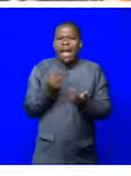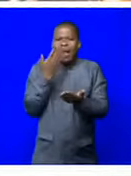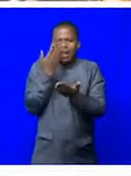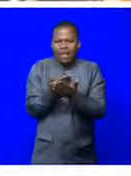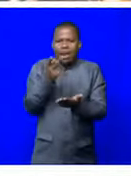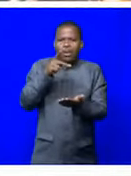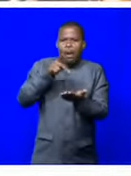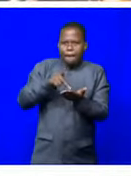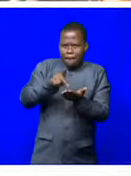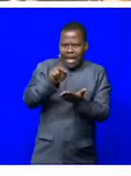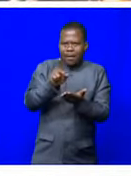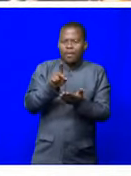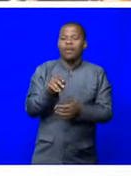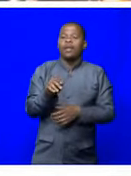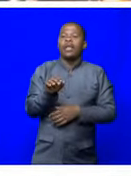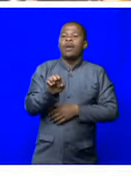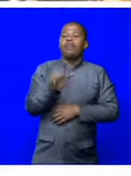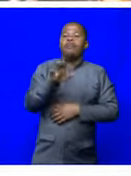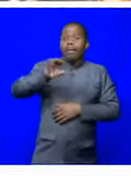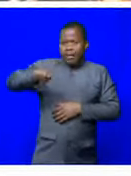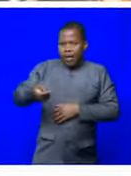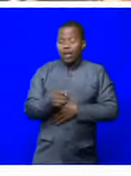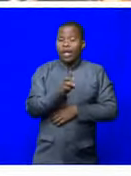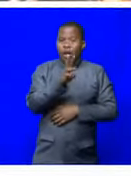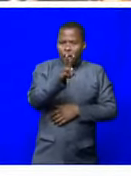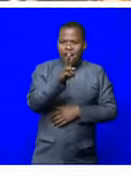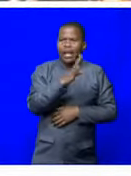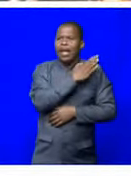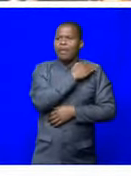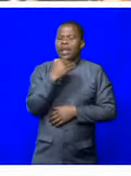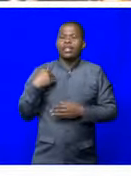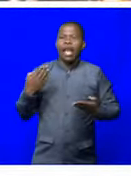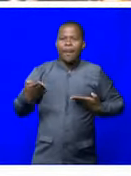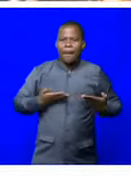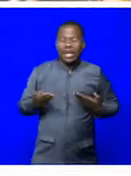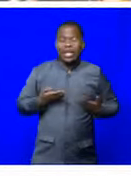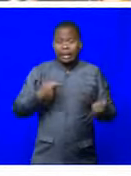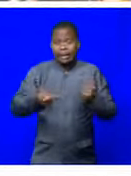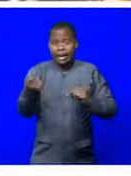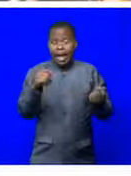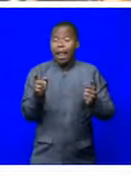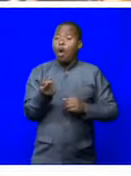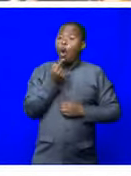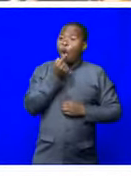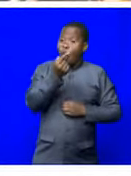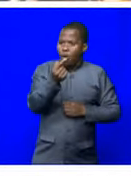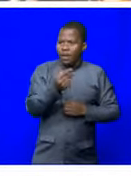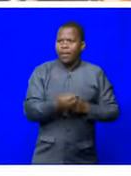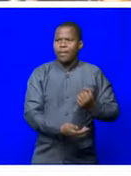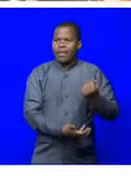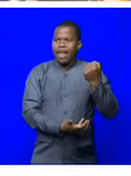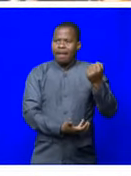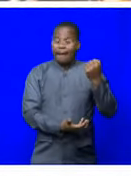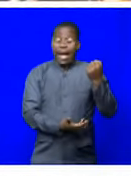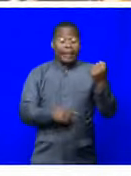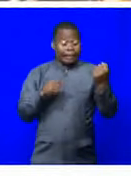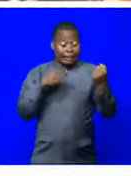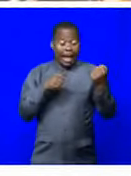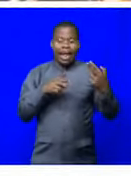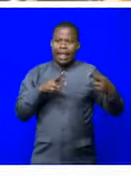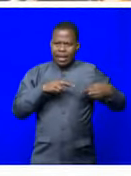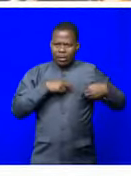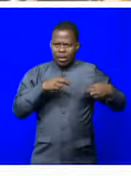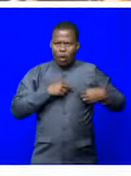ibhizinisi yabo. Inveto temabhizinisi nekuthengiselana manqoba khumalo ithi labosomabhizinisi badawuthola